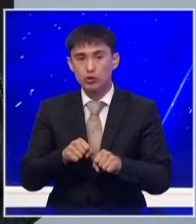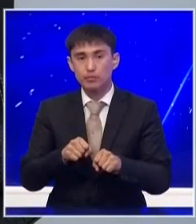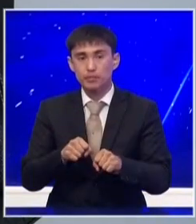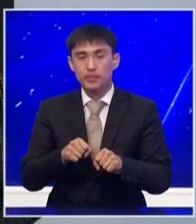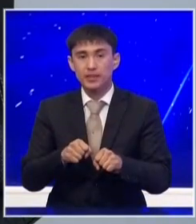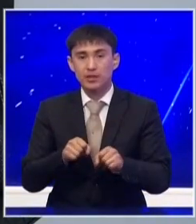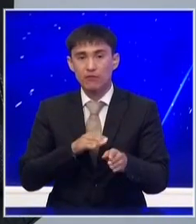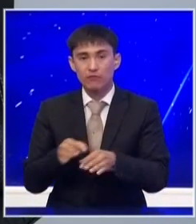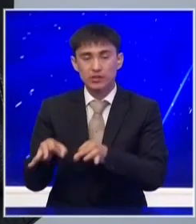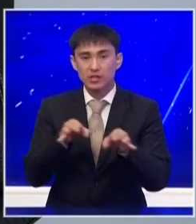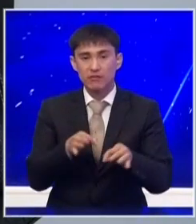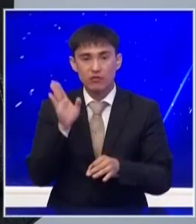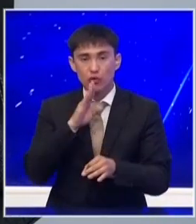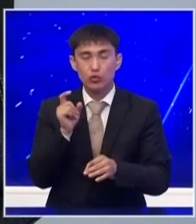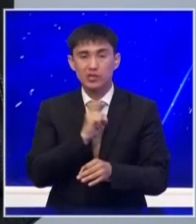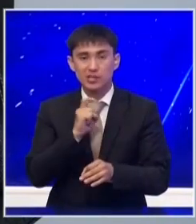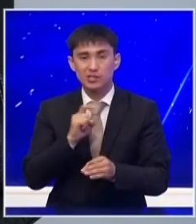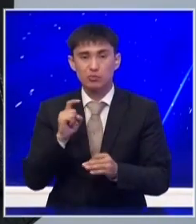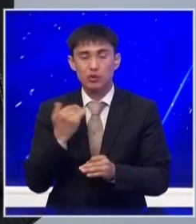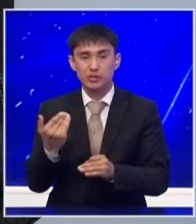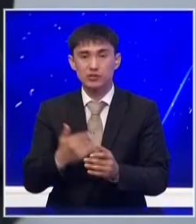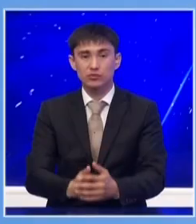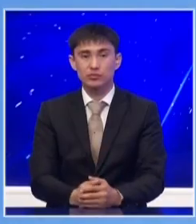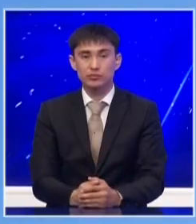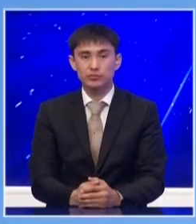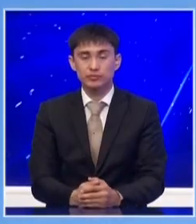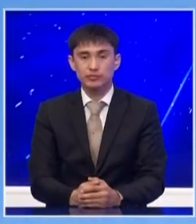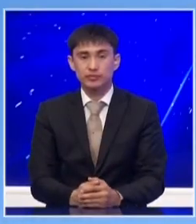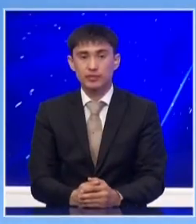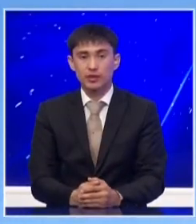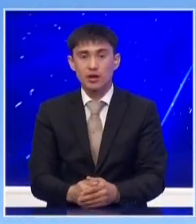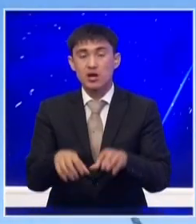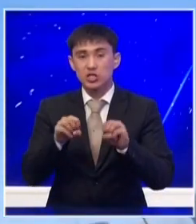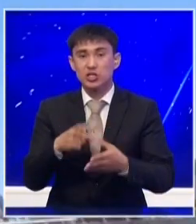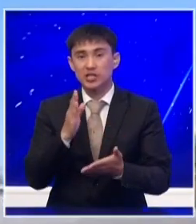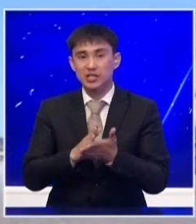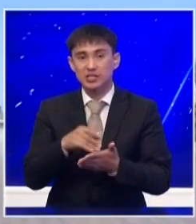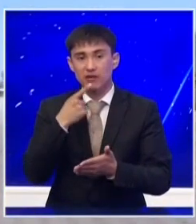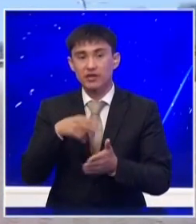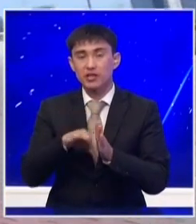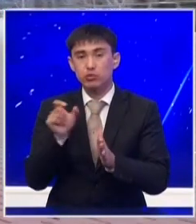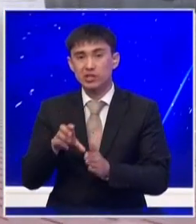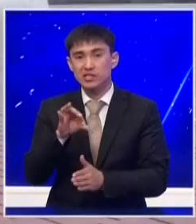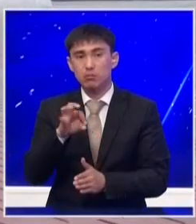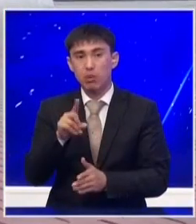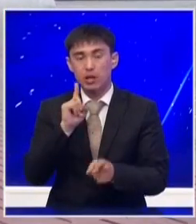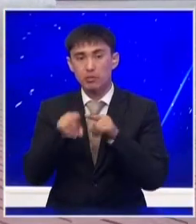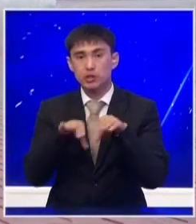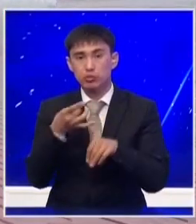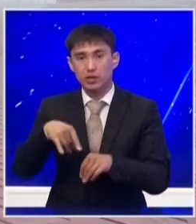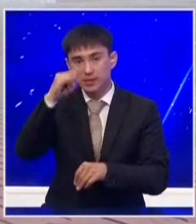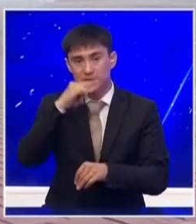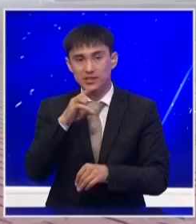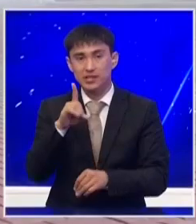потерь доставить воду крестьянским хозяйствам. Выход есть, утверждает депутат Сената парламента Республики